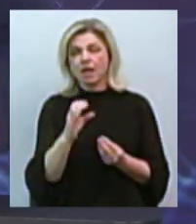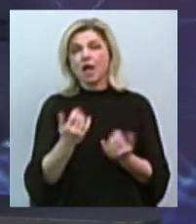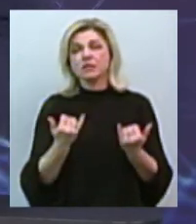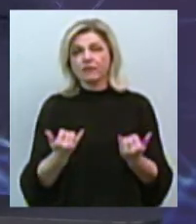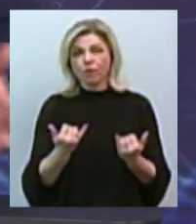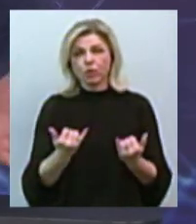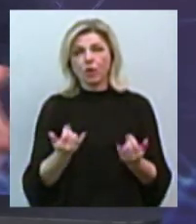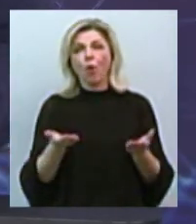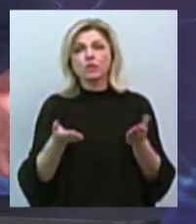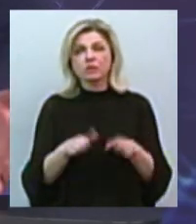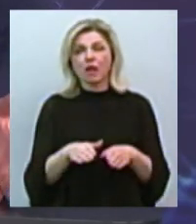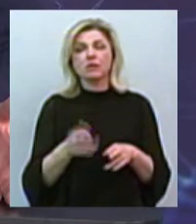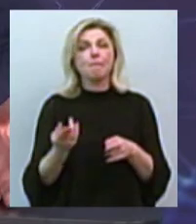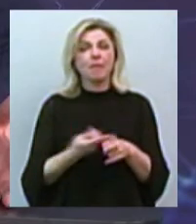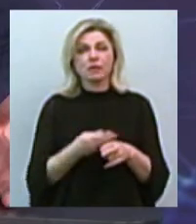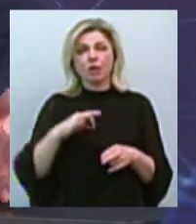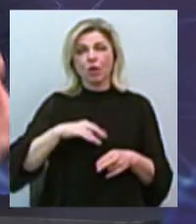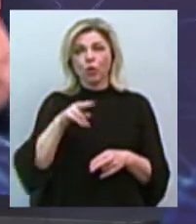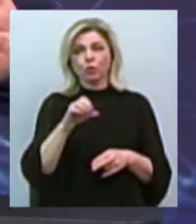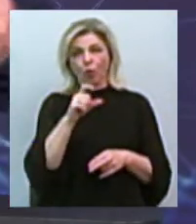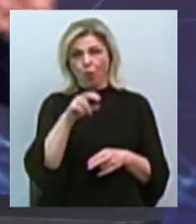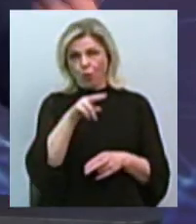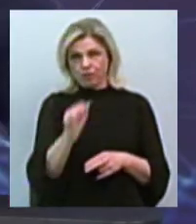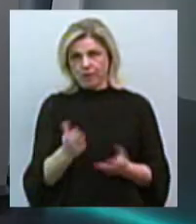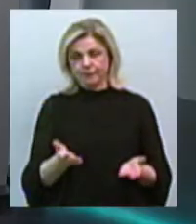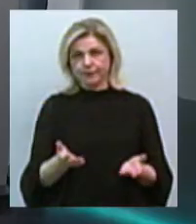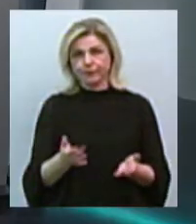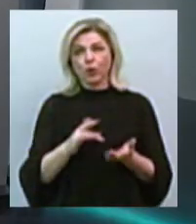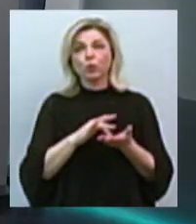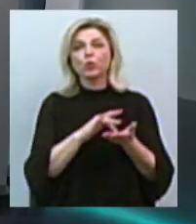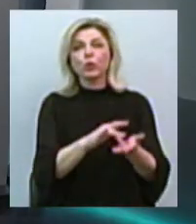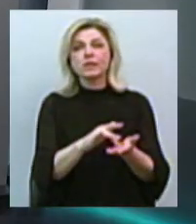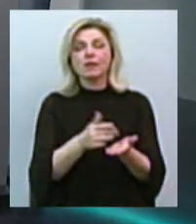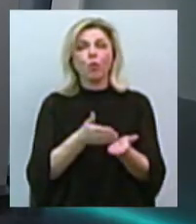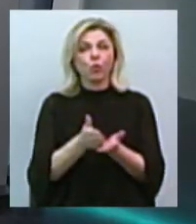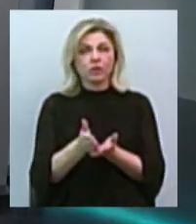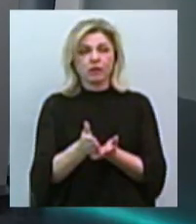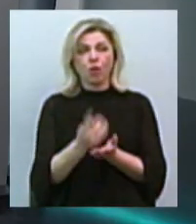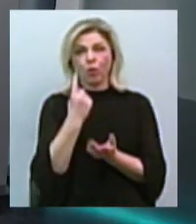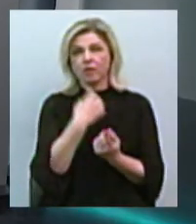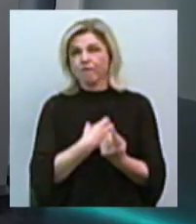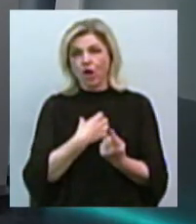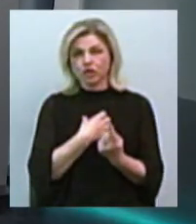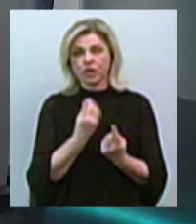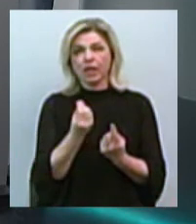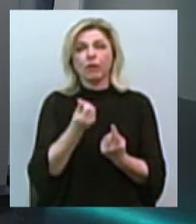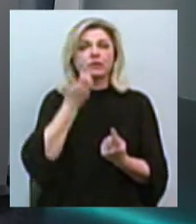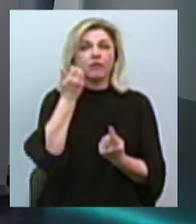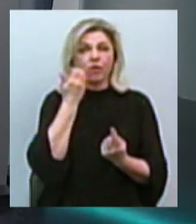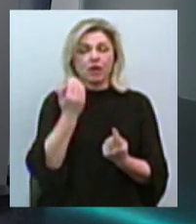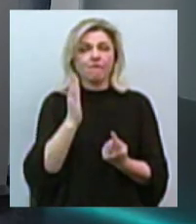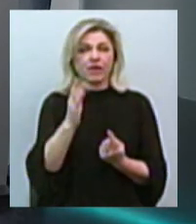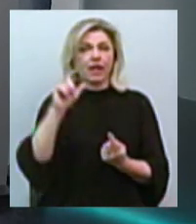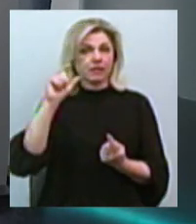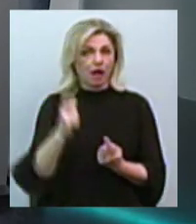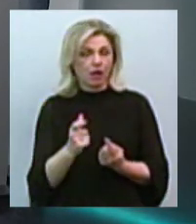сегодня остался у них без дохода. Ведь туристические отрасли – это один из важнейших источников в Италии.